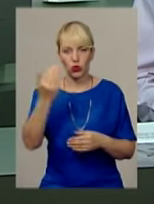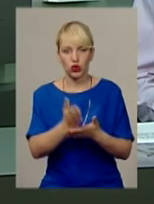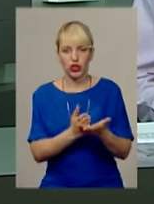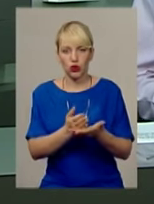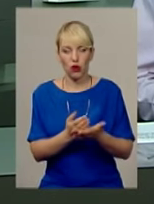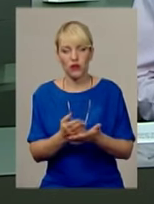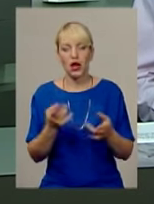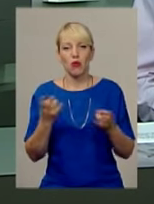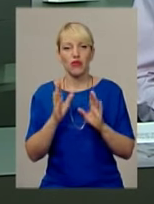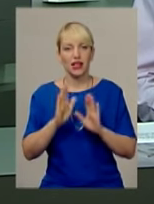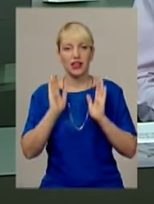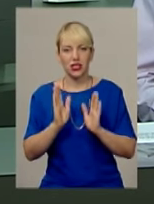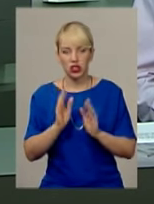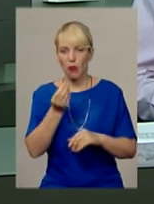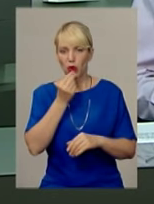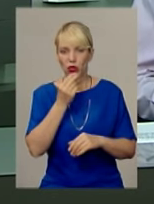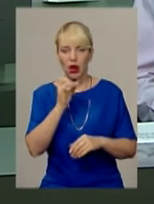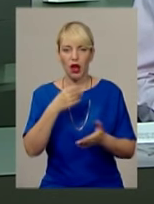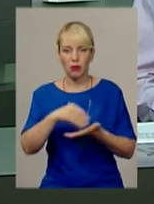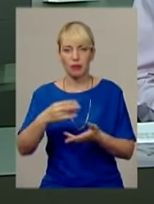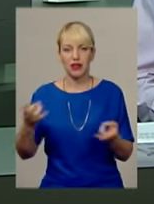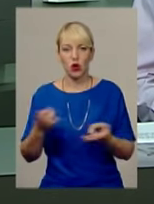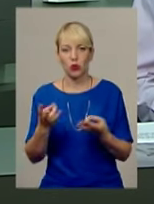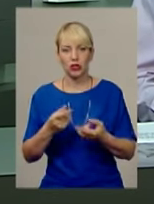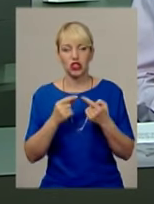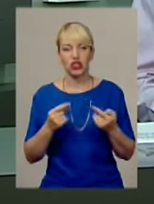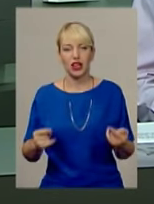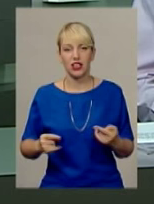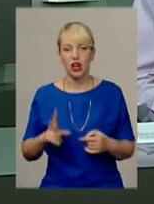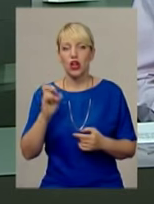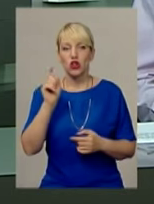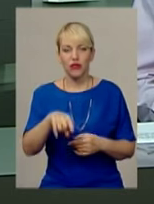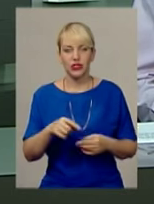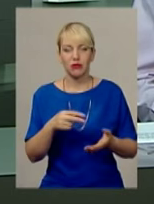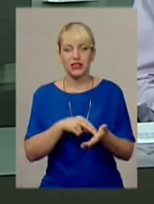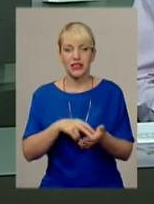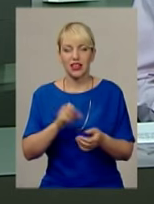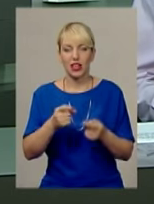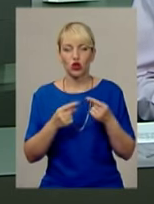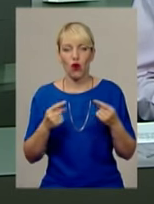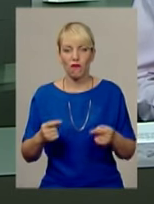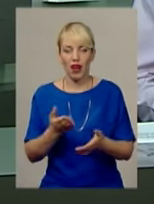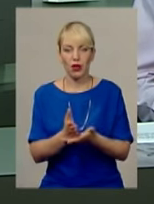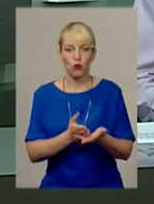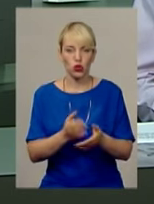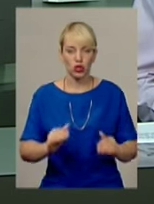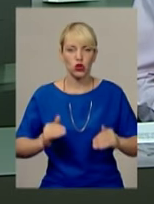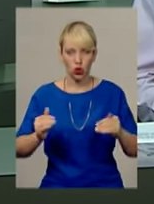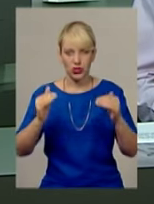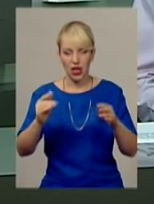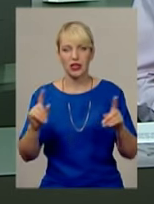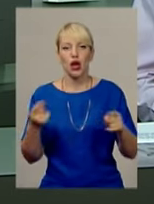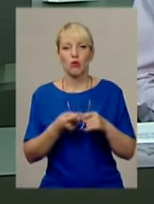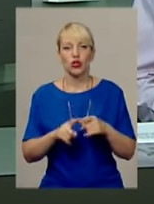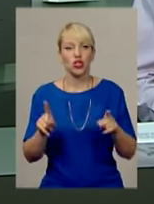не лише похарчуватися, але й придбати найнеобхідніші речі. Втім, ціни на товари і послуги невпинно зростають. Про те, що